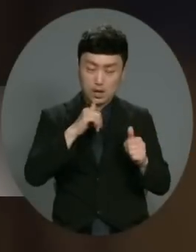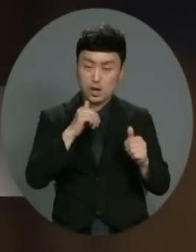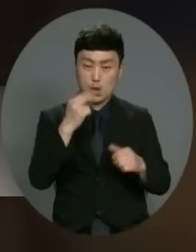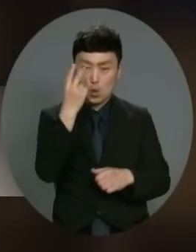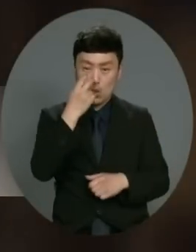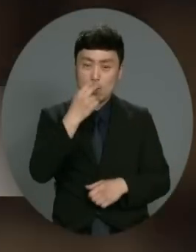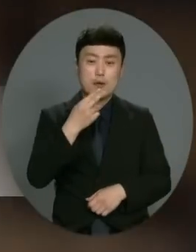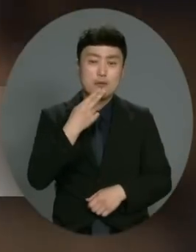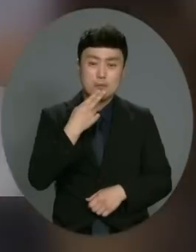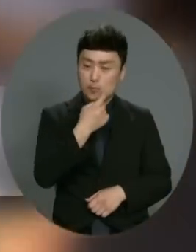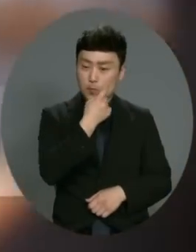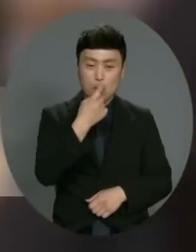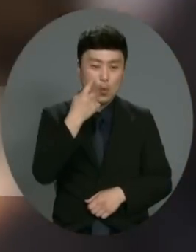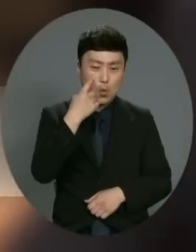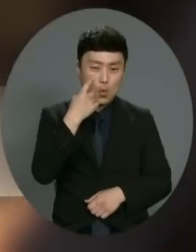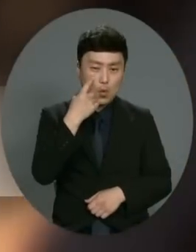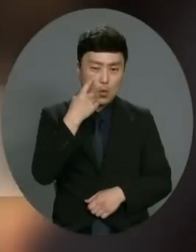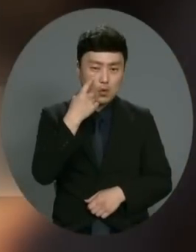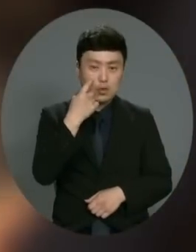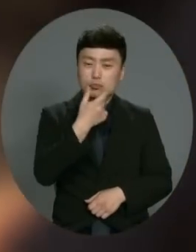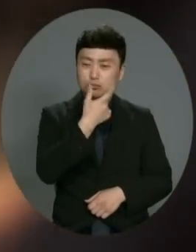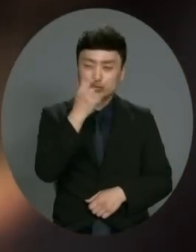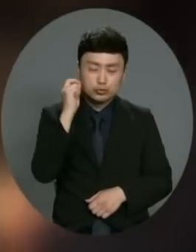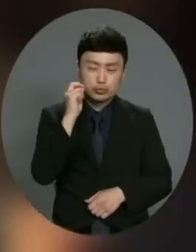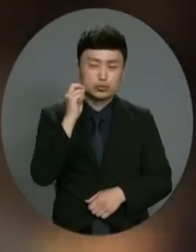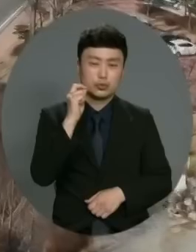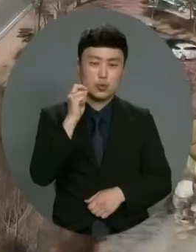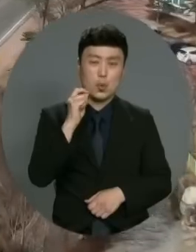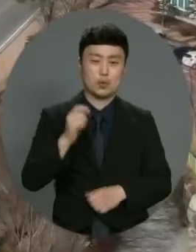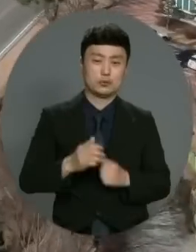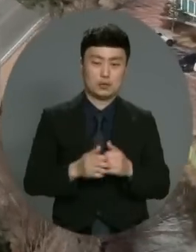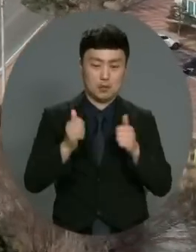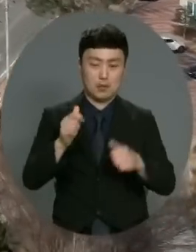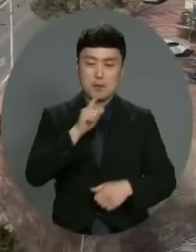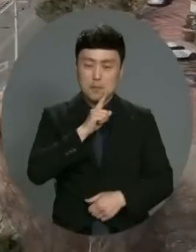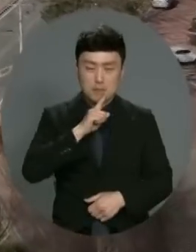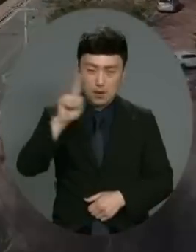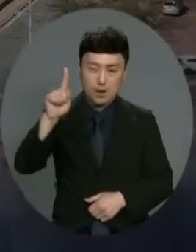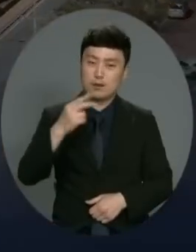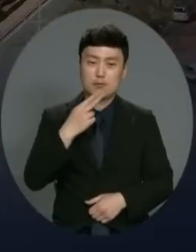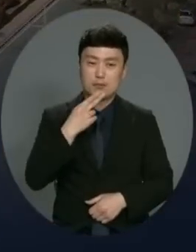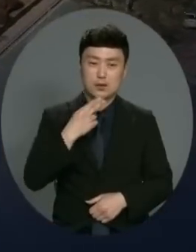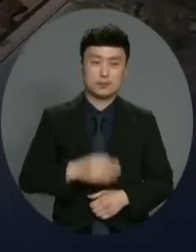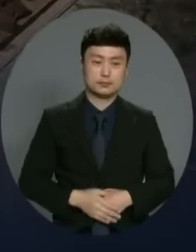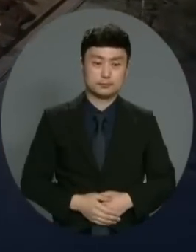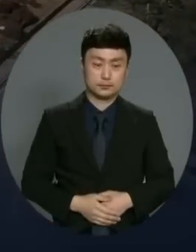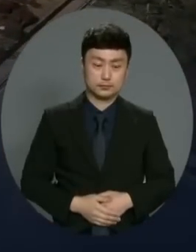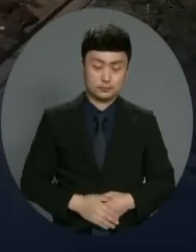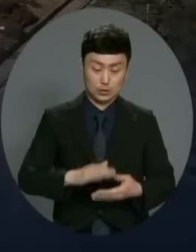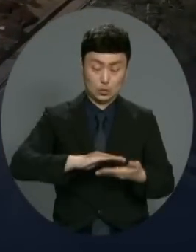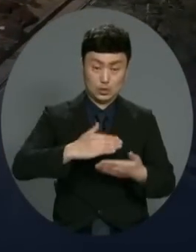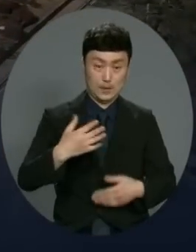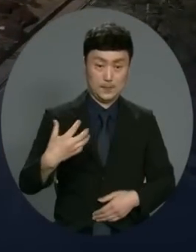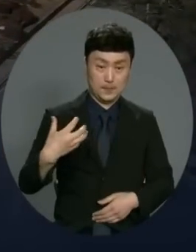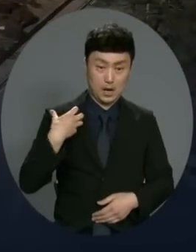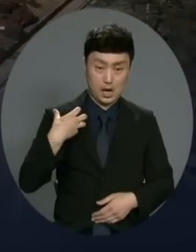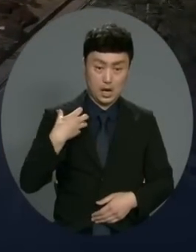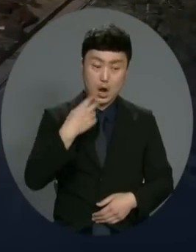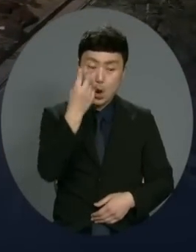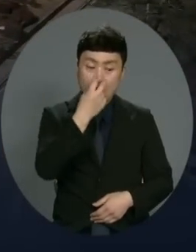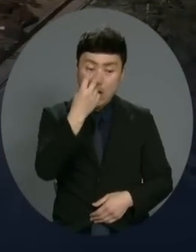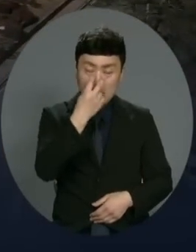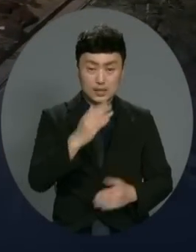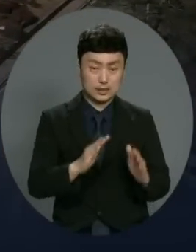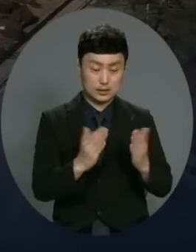않았고 증거불충분으로 기소하지 않았습니다 통장 업무를 주고 진행했던 직원이 따로